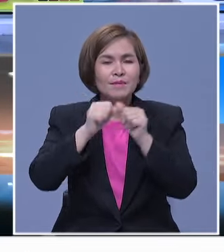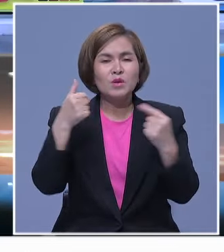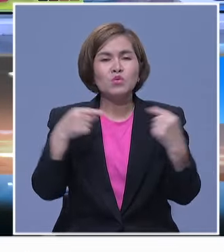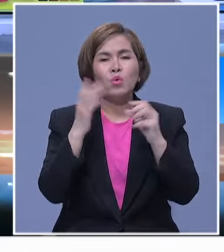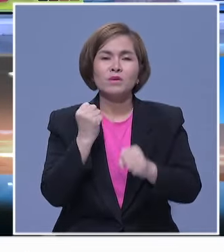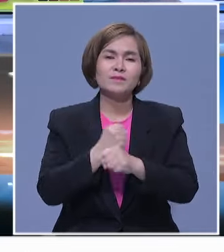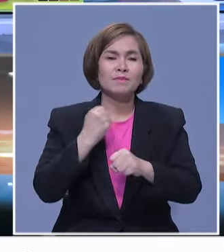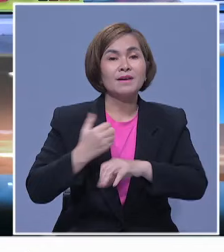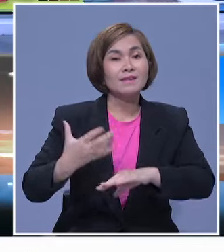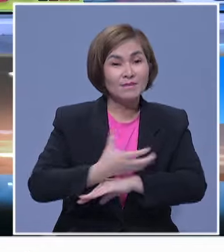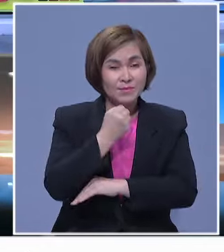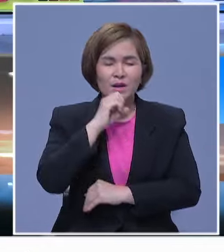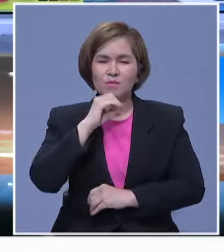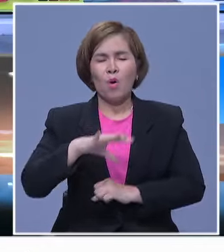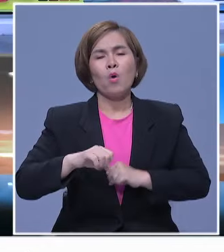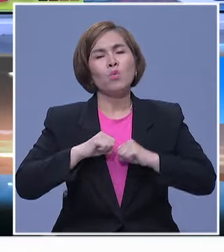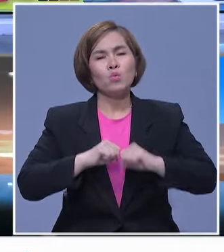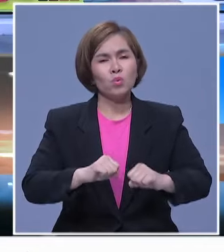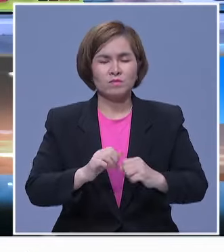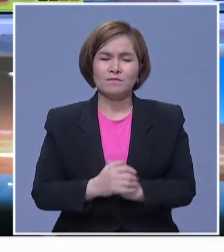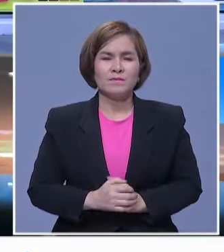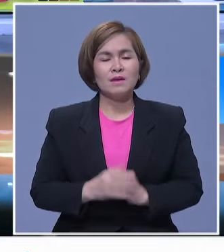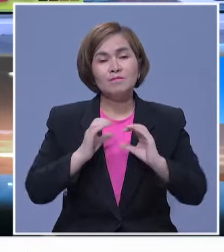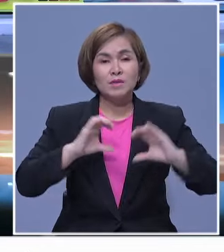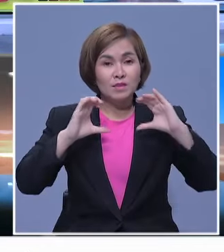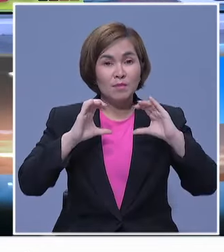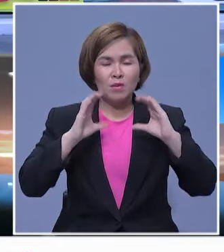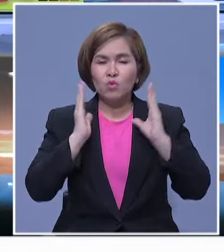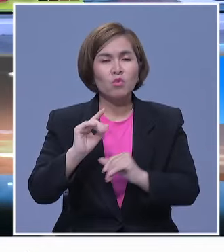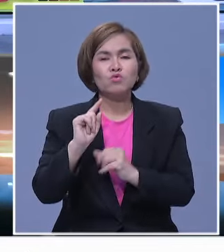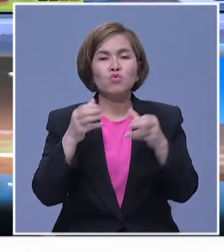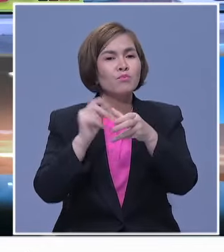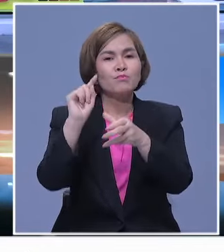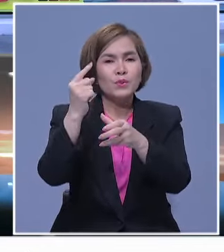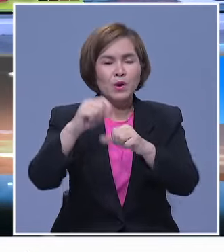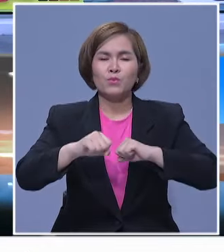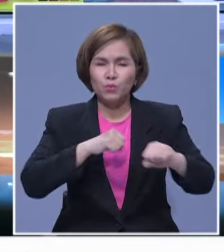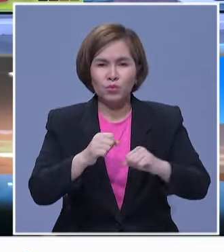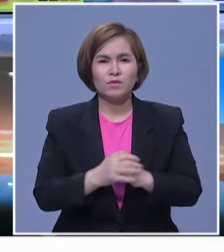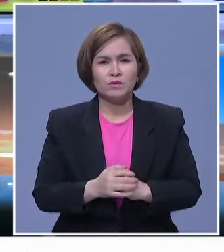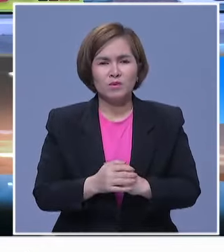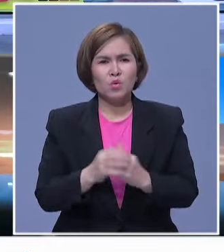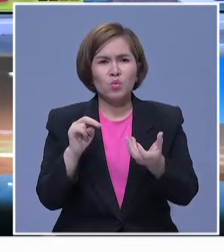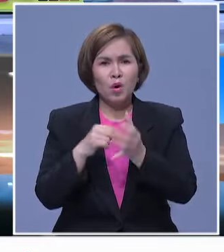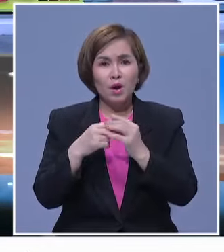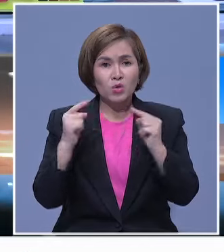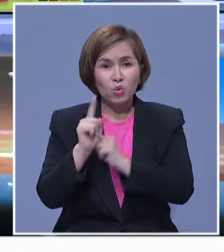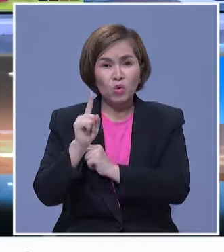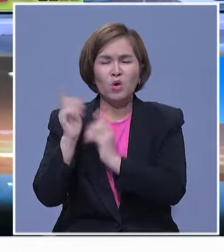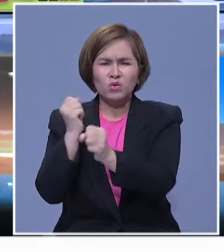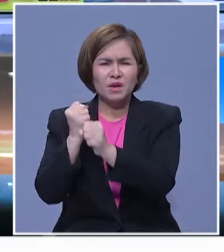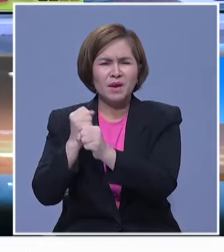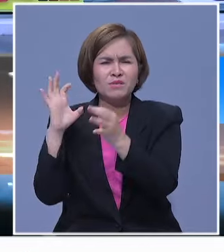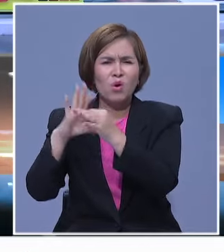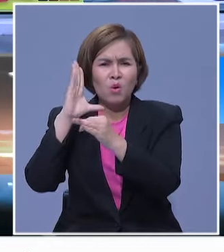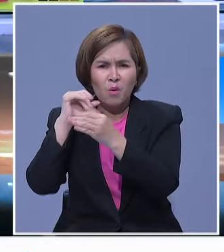การเมืองรุ่นใหม่นายกอิงก็พูดเองในสภาเนาะว่าเราเนี่ยเป็นรัฐบาลเป็นคนรุ่นใหม่กันแล้วกลายเป็นว่าเป็นบุคคลที่อยู่ในสมัยคุณพ่อเอามาทำงาน